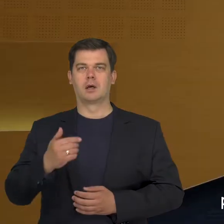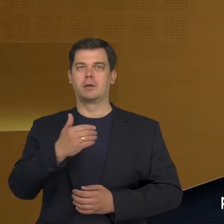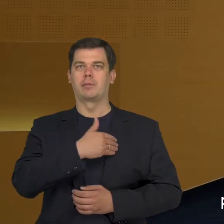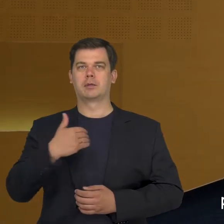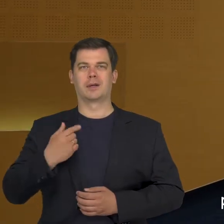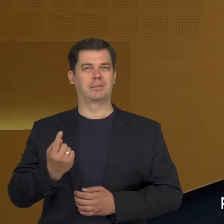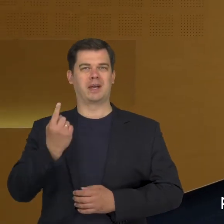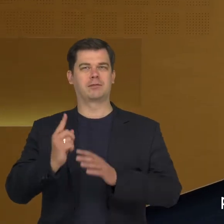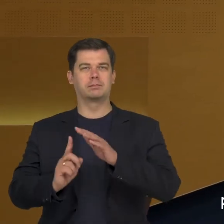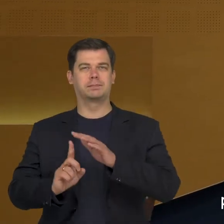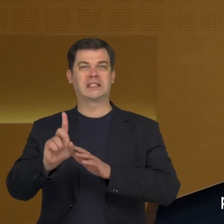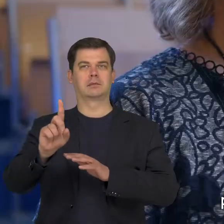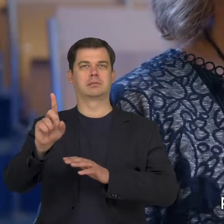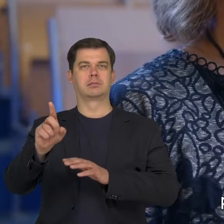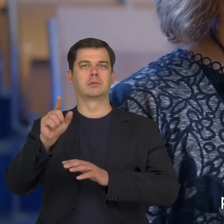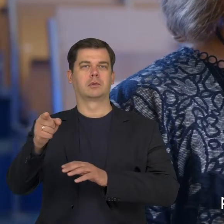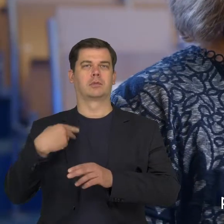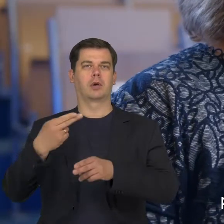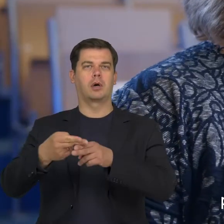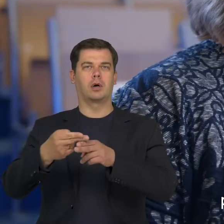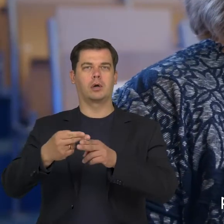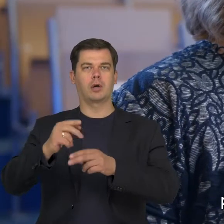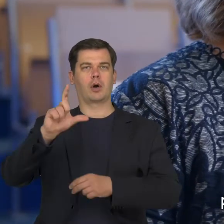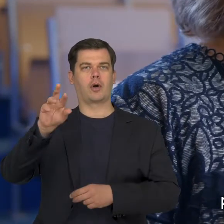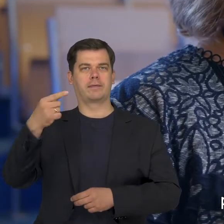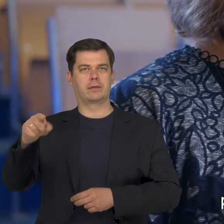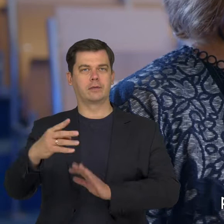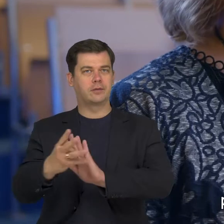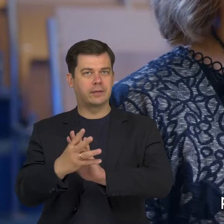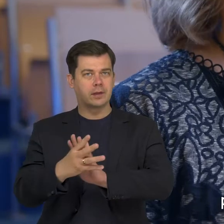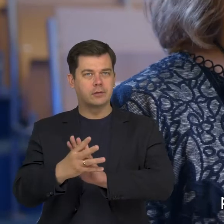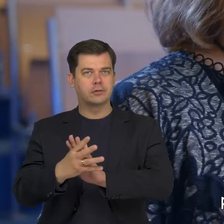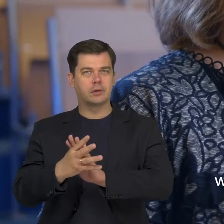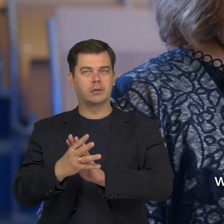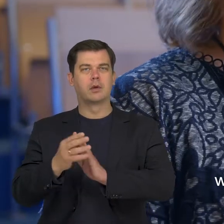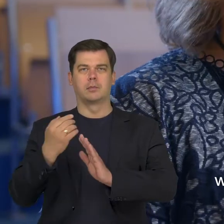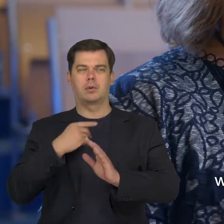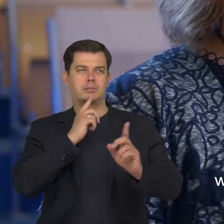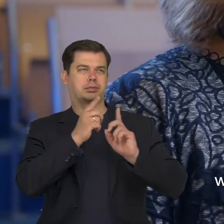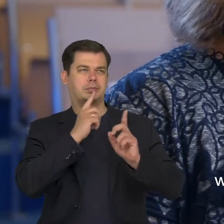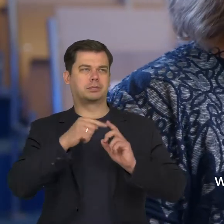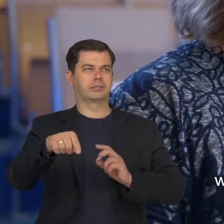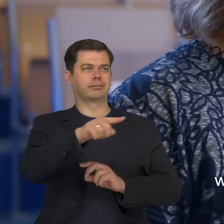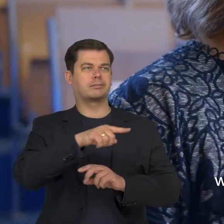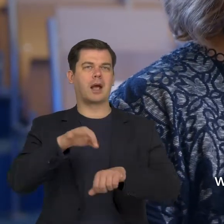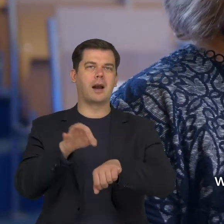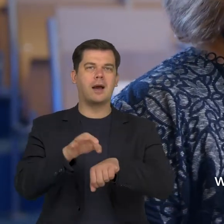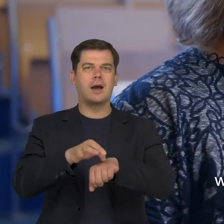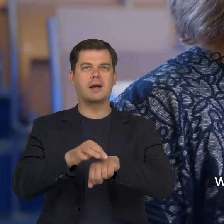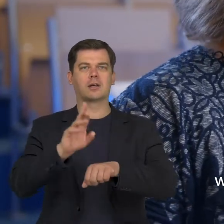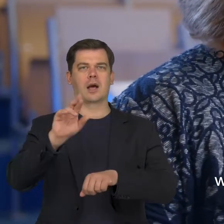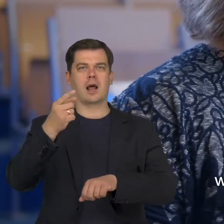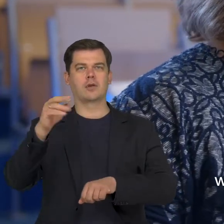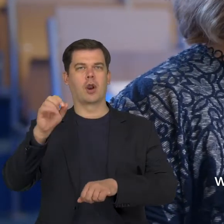kiedy w Polsce pojawiły się pierwsze przypadki zachorowania na COVID-19, w trakcie rozmowy ze współpracującymi z nami